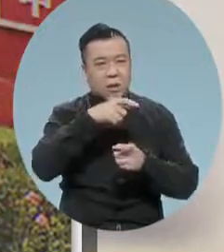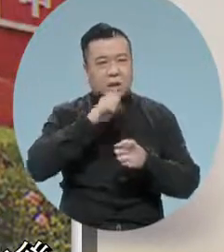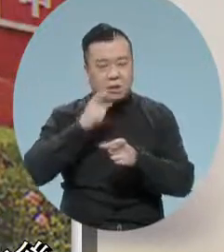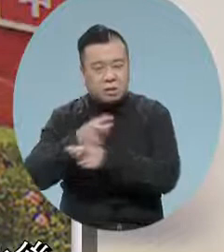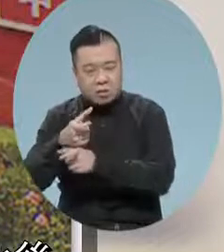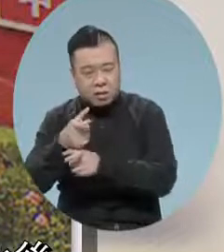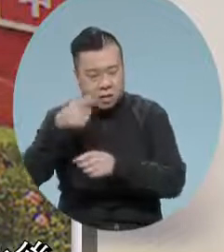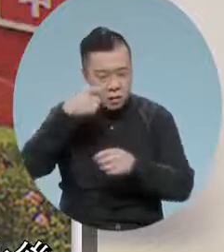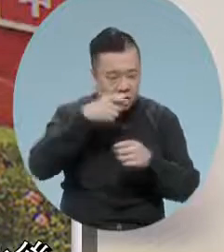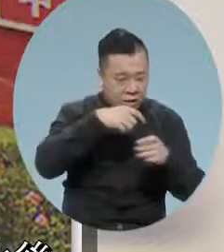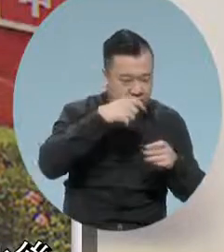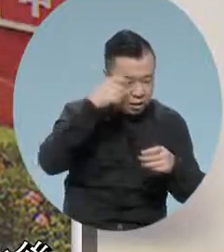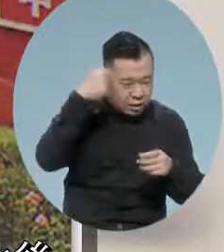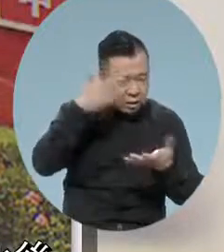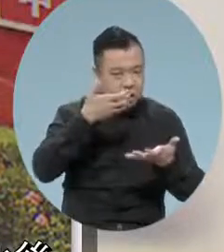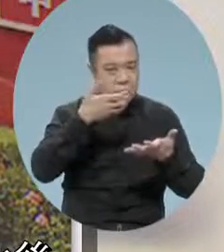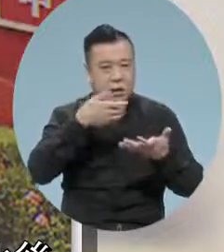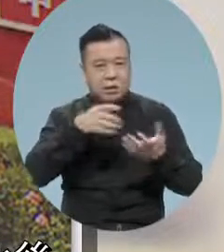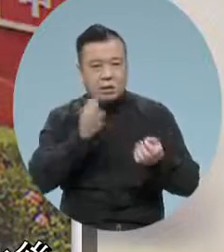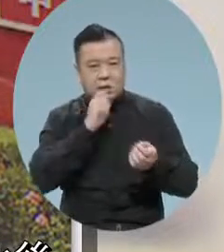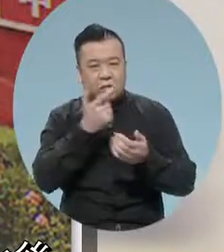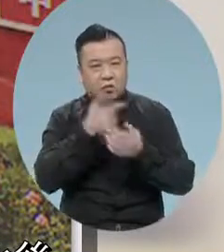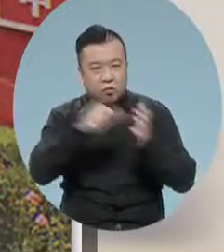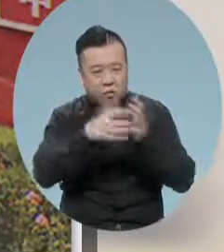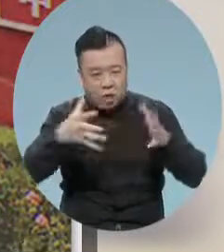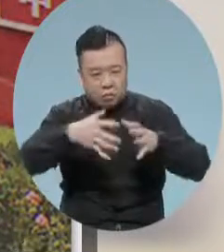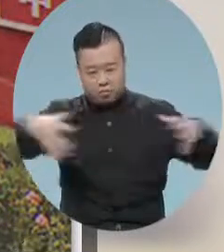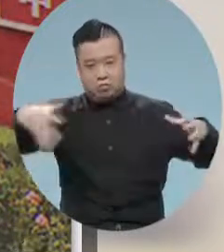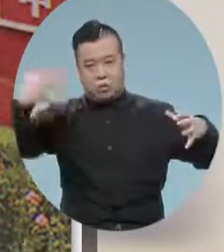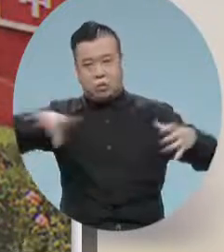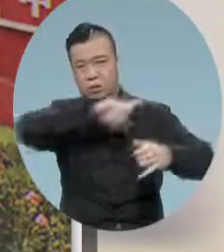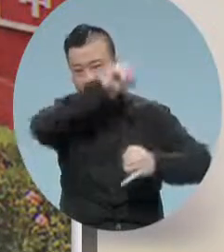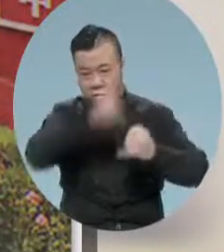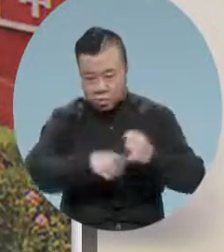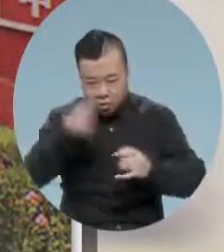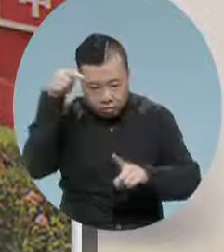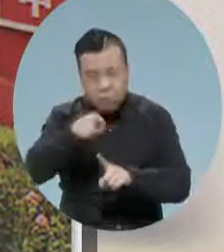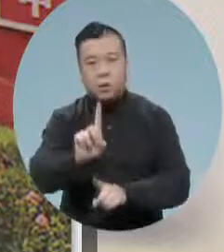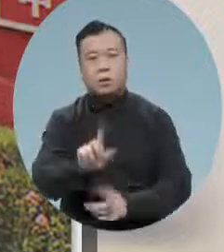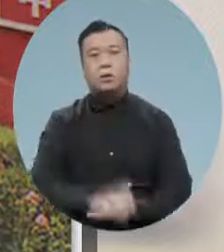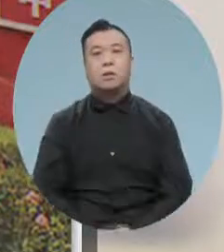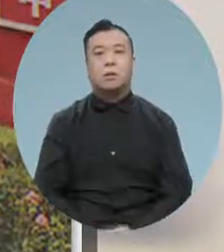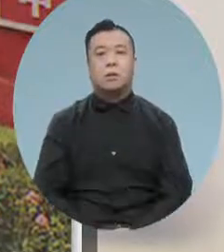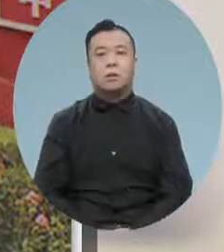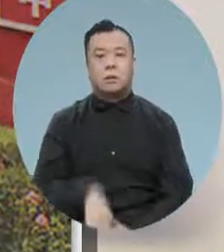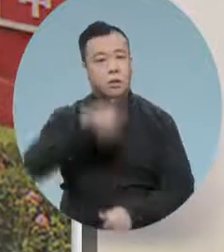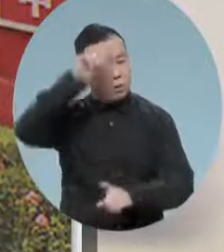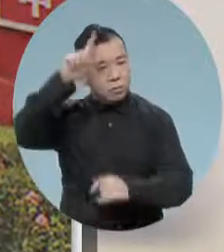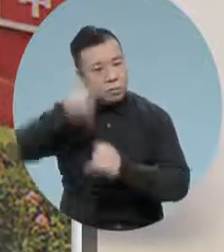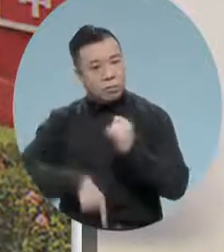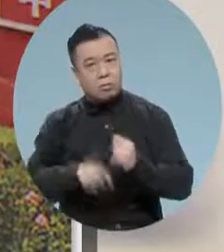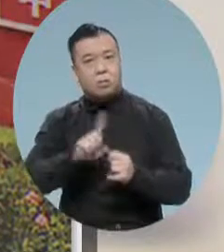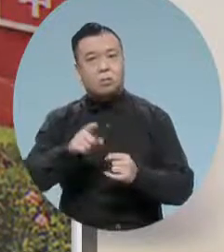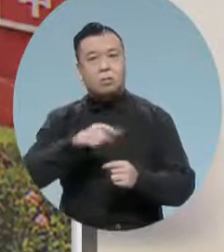會主義呢？因為這個國家我們將我們的資源最大化之後，最終是為了什麼呢？最終是為